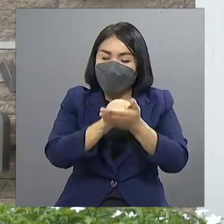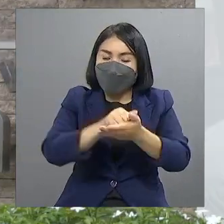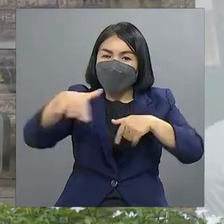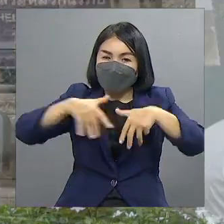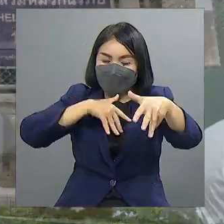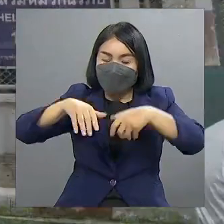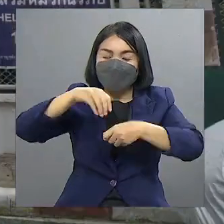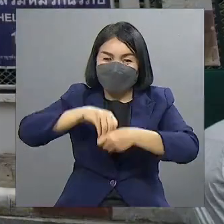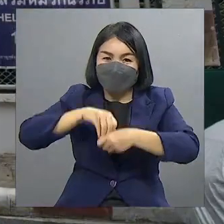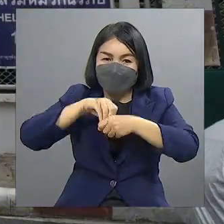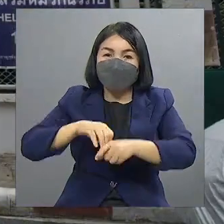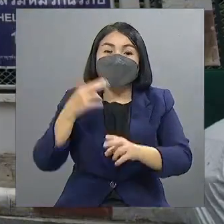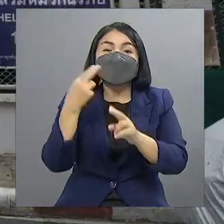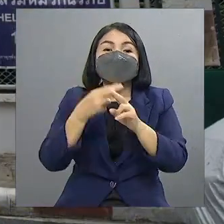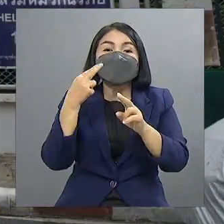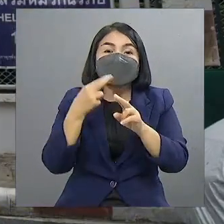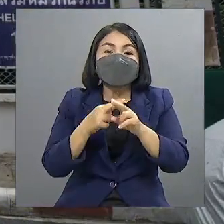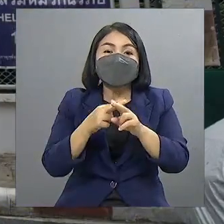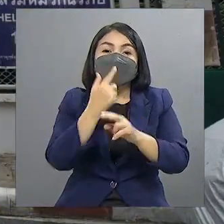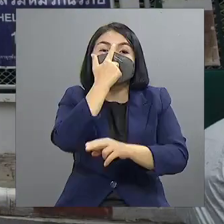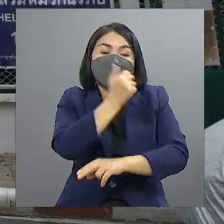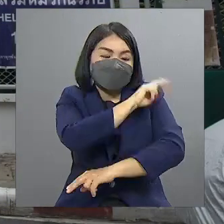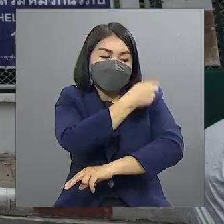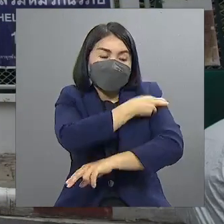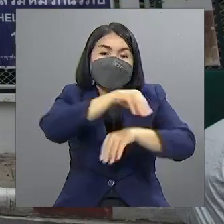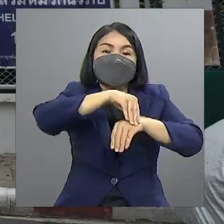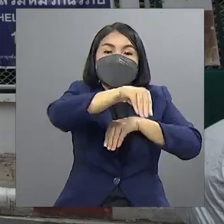ในชื่อสถานีกาชาดที่2กรุงเทพมหานครครับ